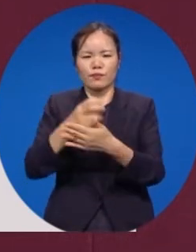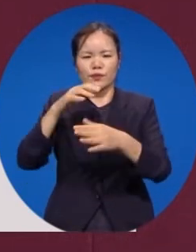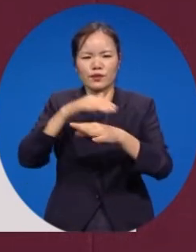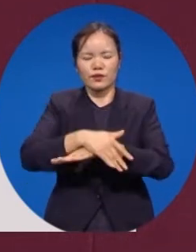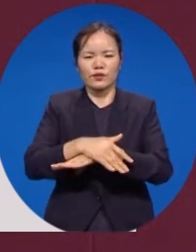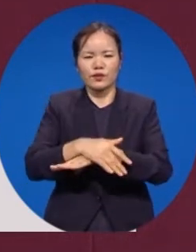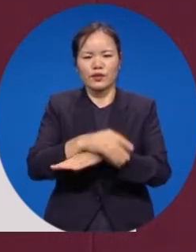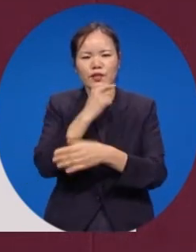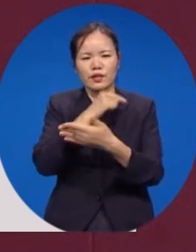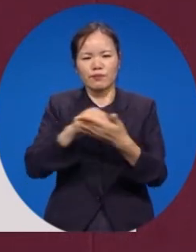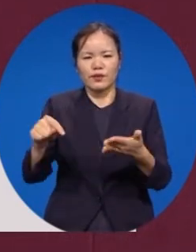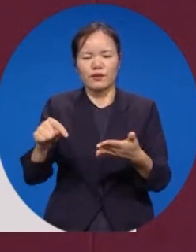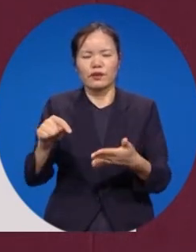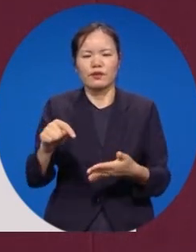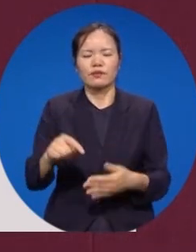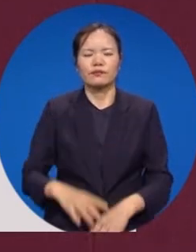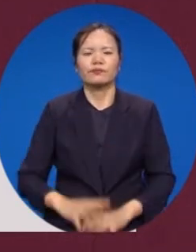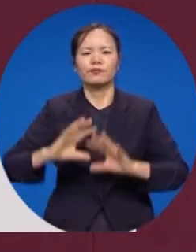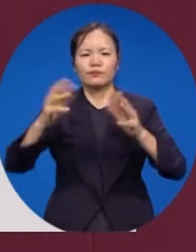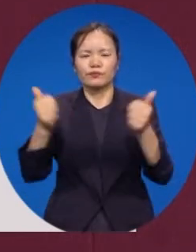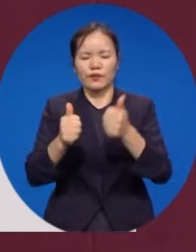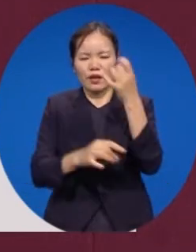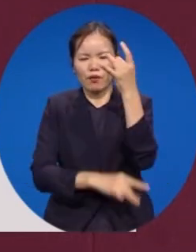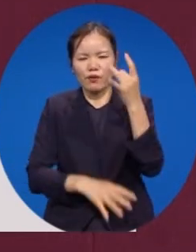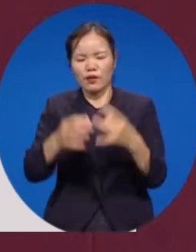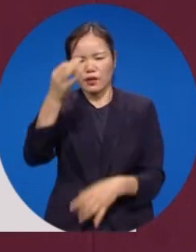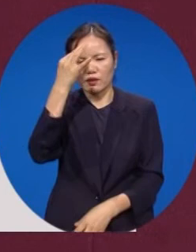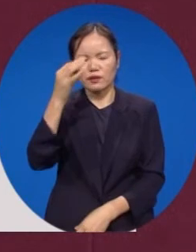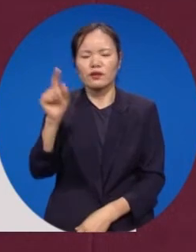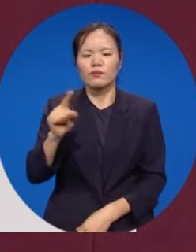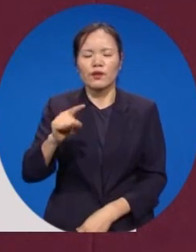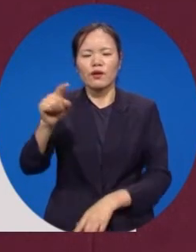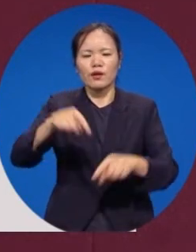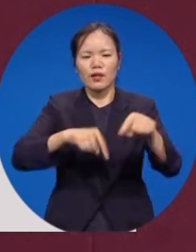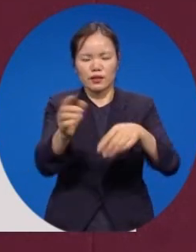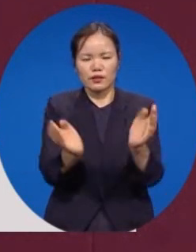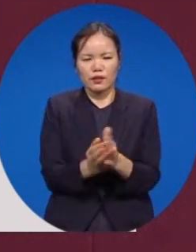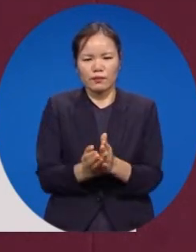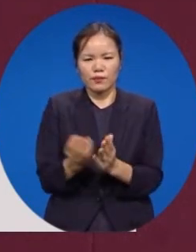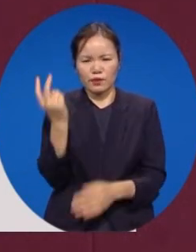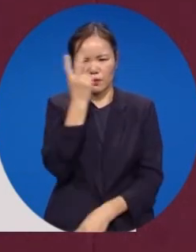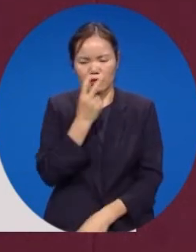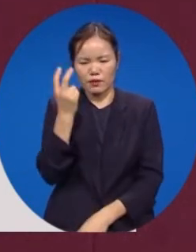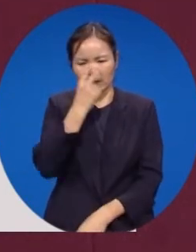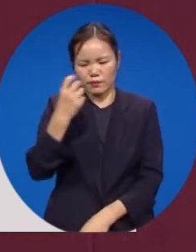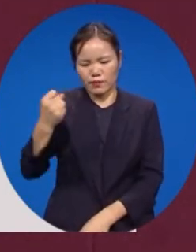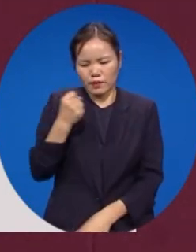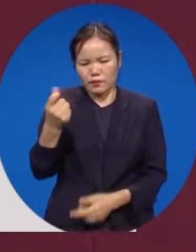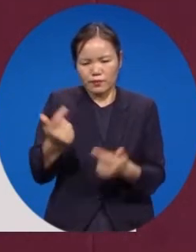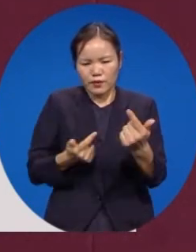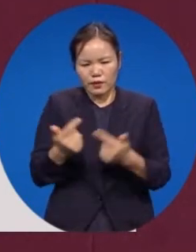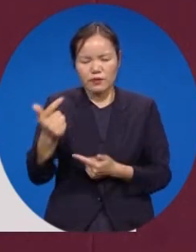사실입니다. 국회의 본래 기능은 행정부를 감시 견제하는 것입니다.